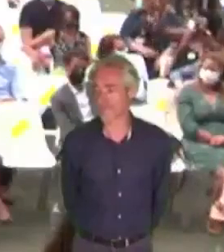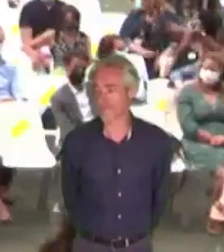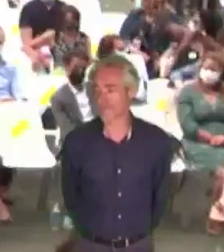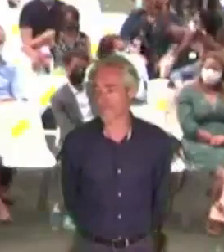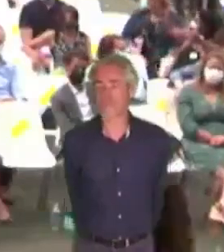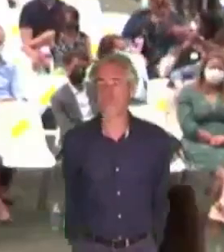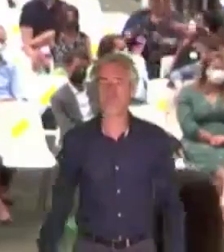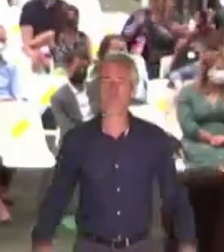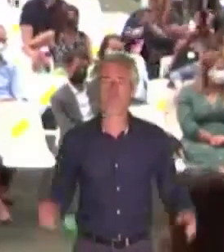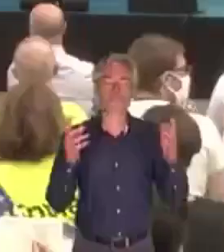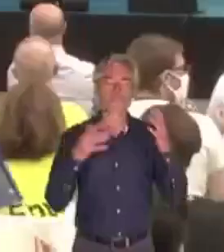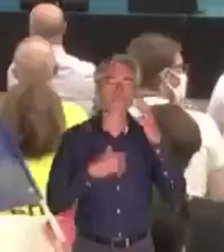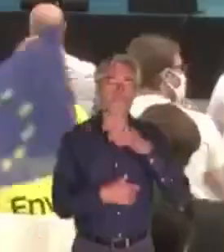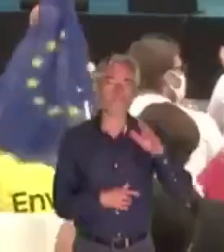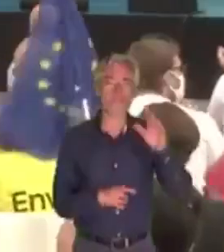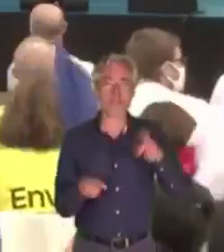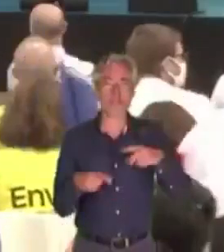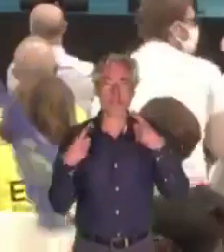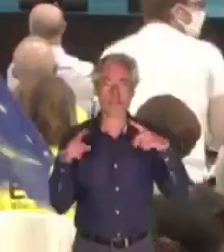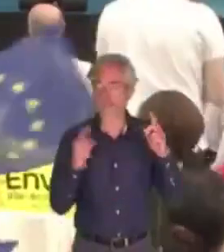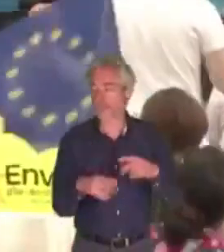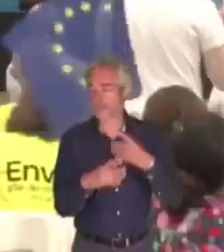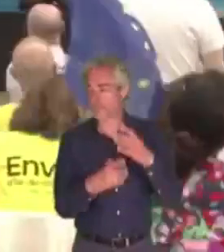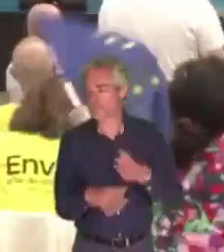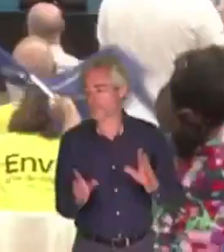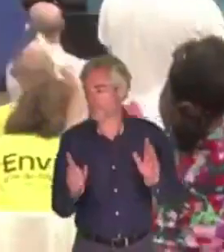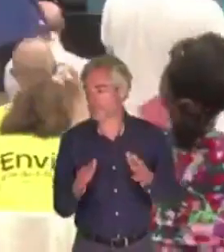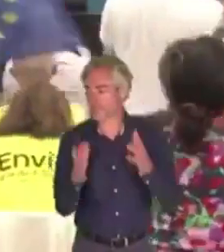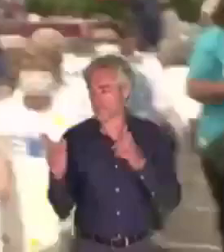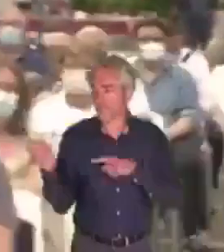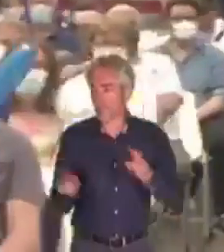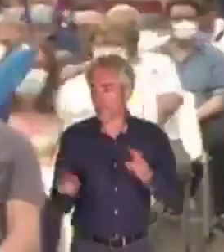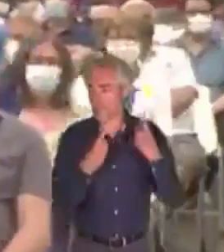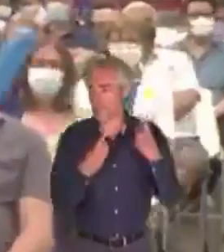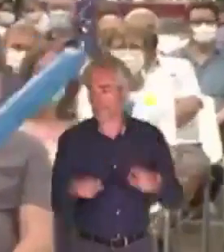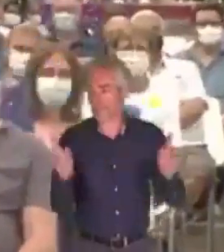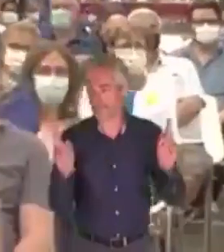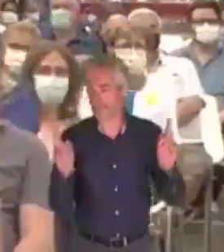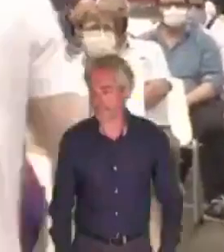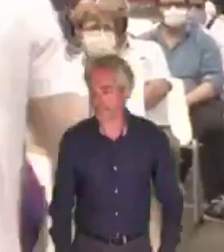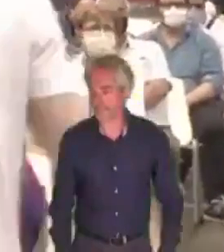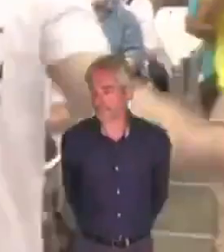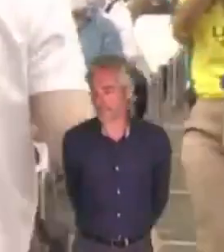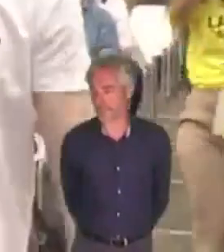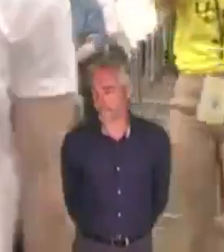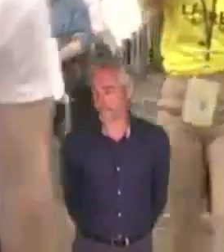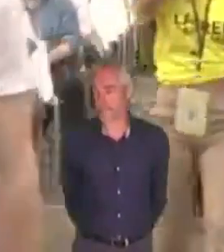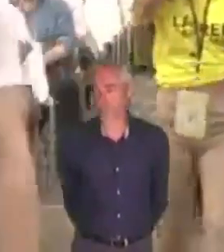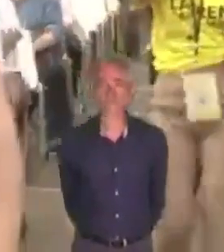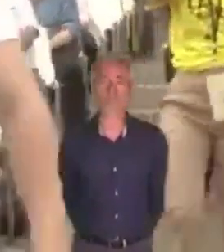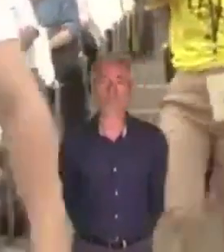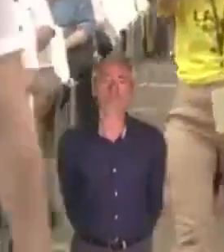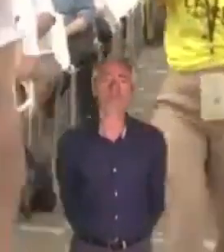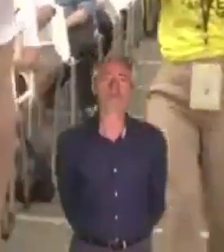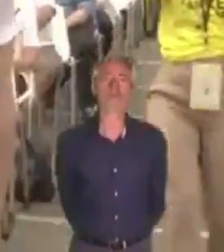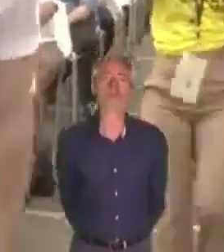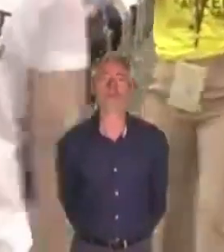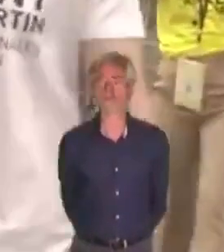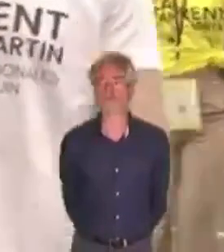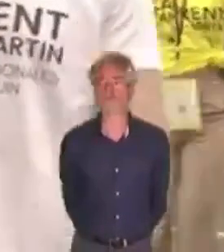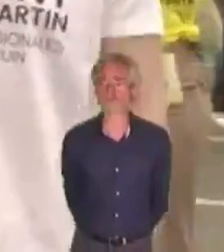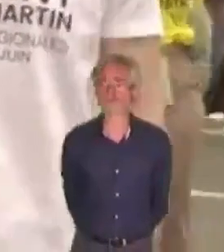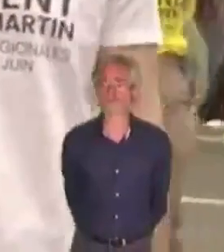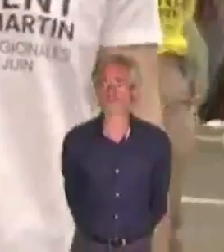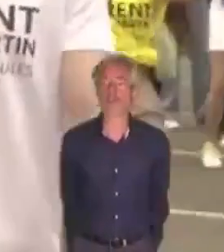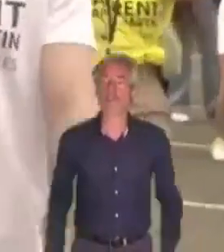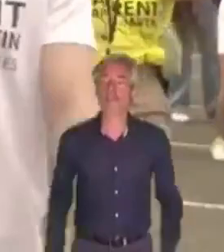Ça chantait, c'est l'île de France qui va s'enflammer. Votez Laurent, votez